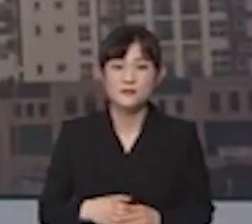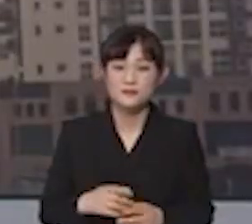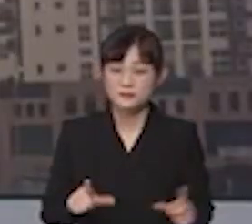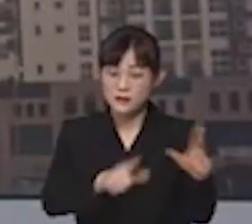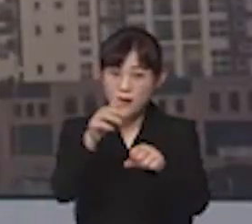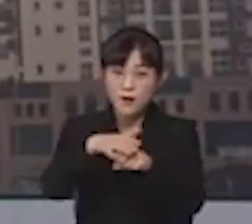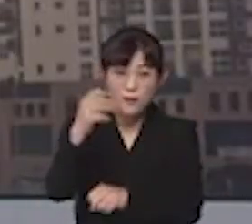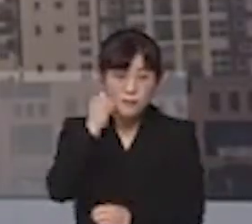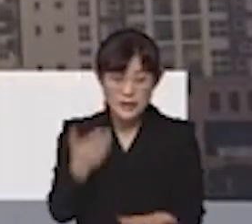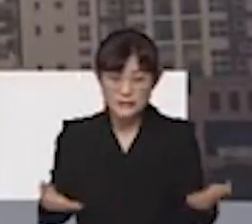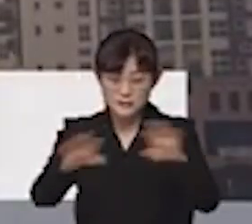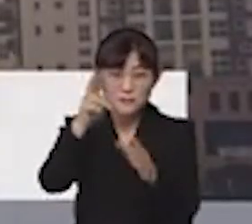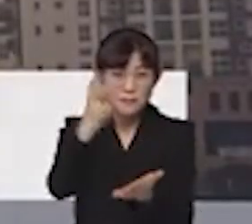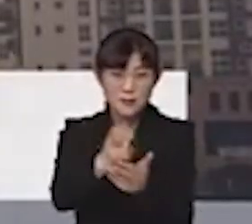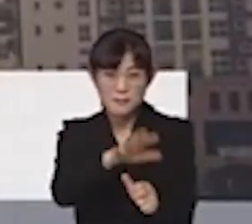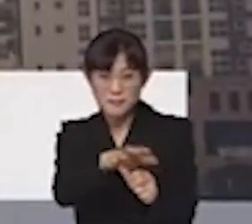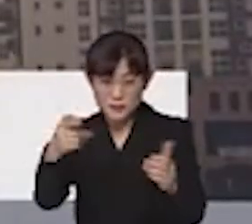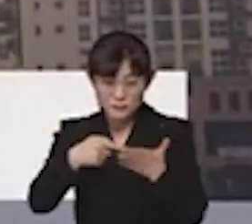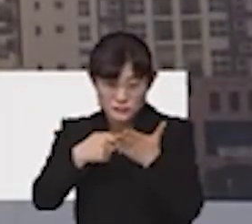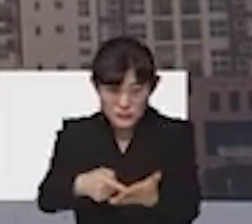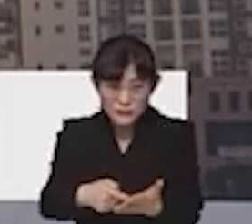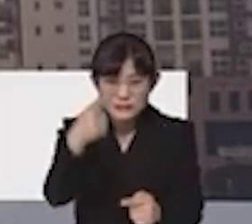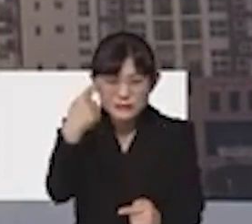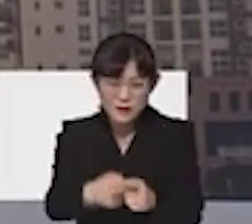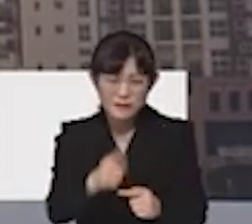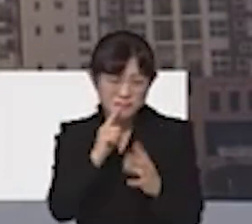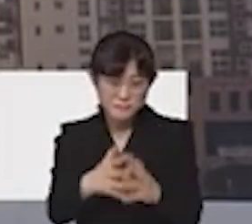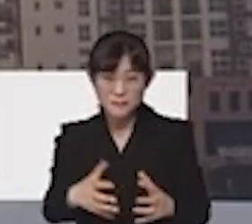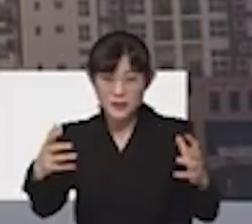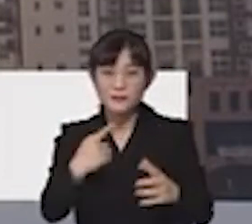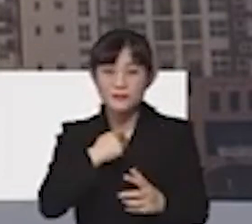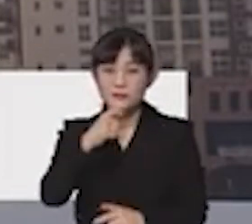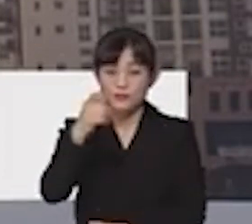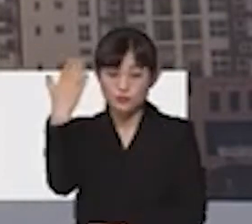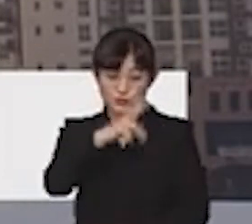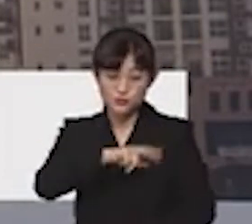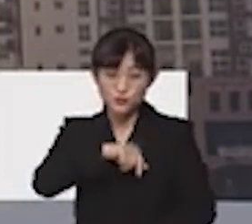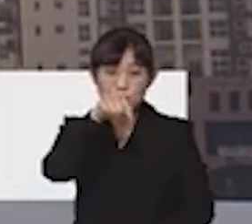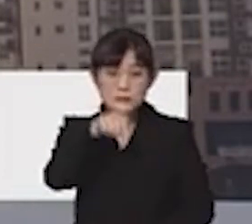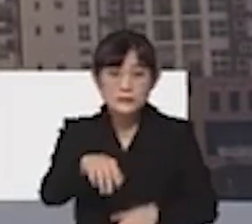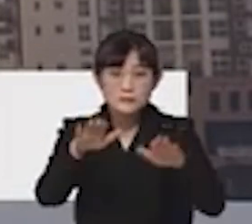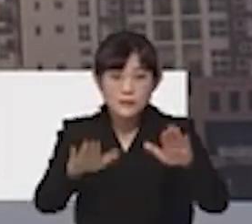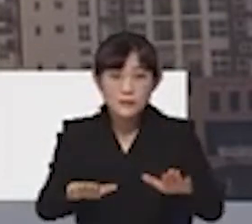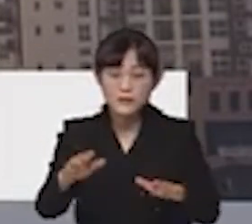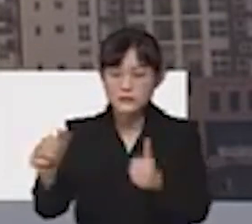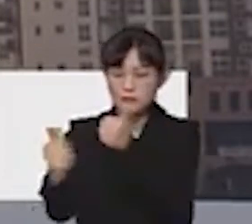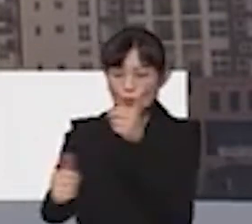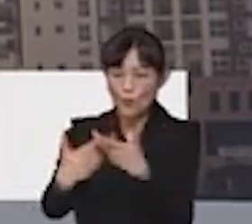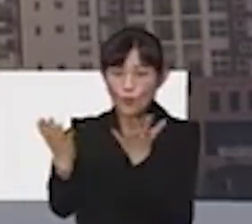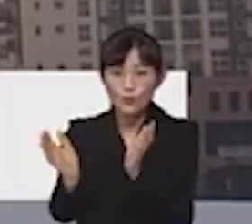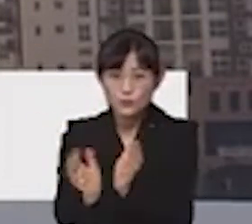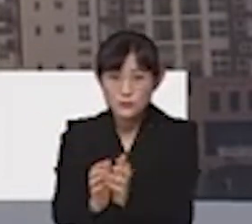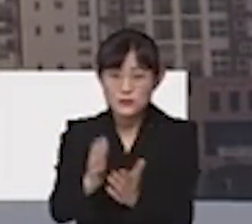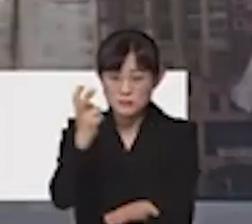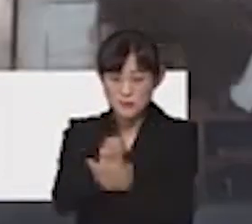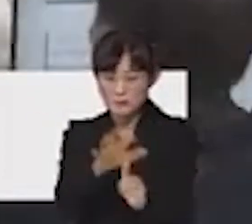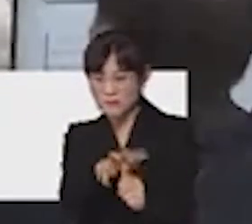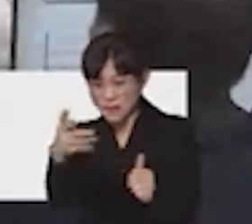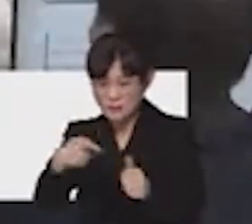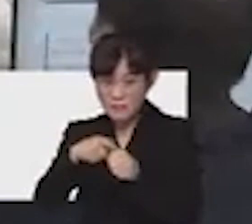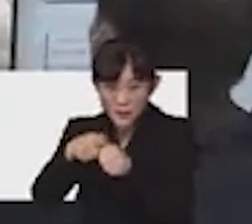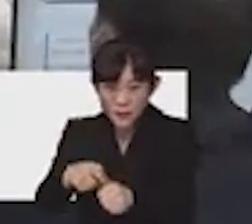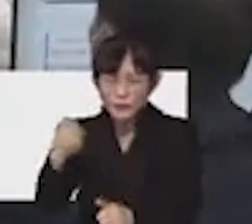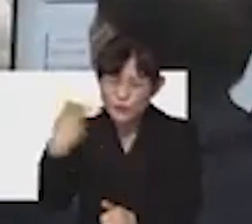생활형 숙박시설 규제 완화를 추진하다 이해 충돌 논란에 빚은 여수시 의원이 이번에는 집행부에게 규제 완화를